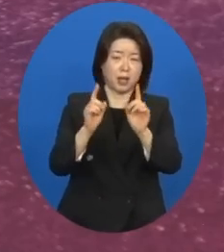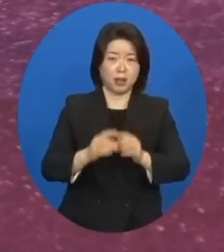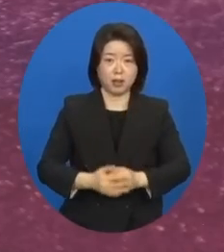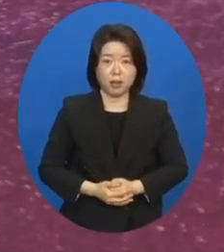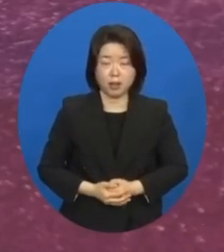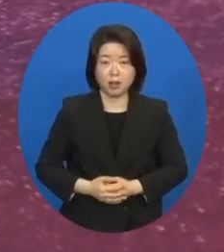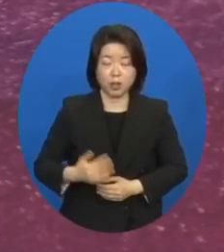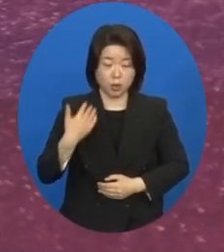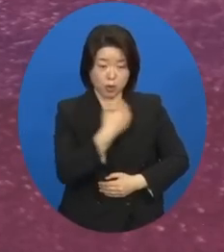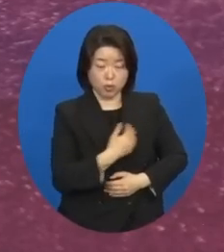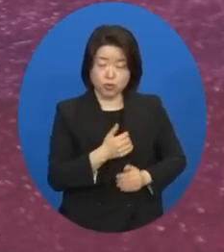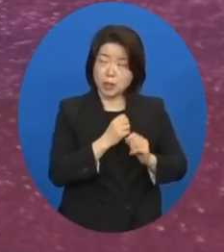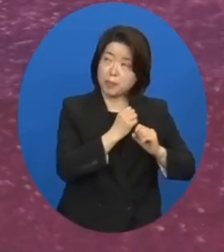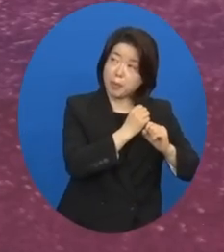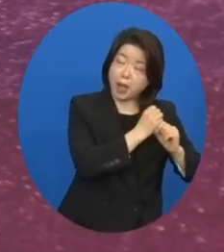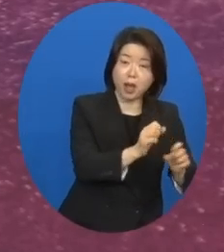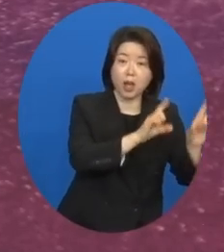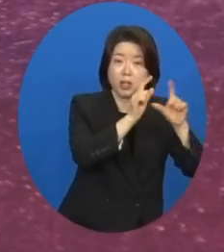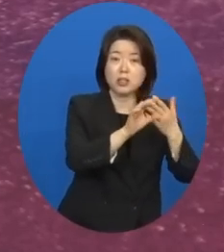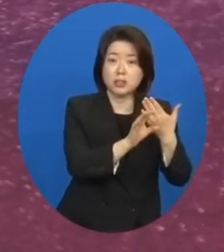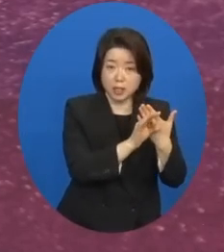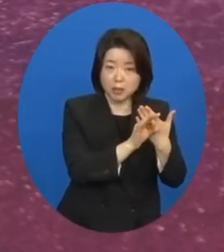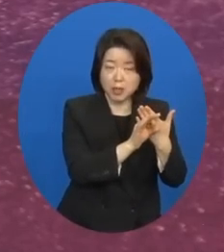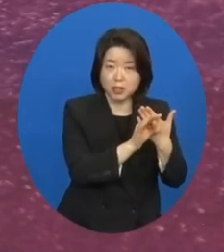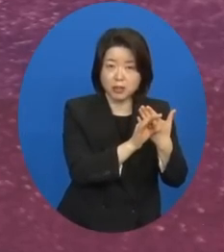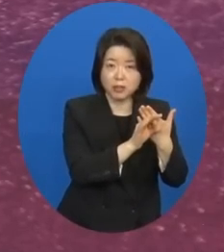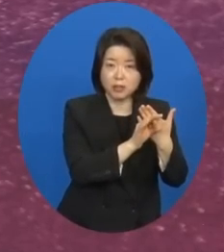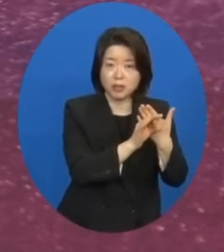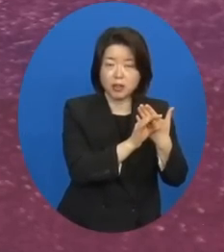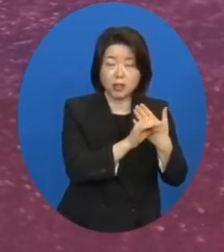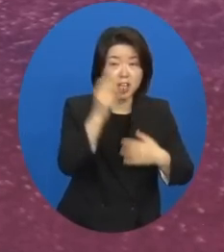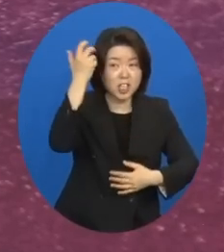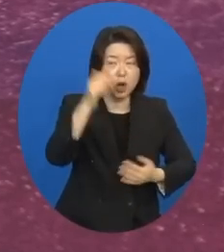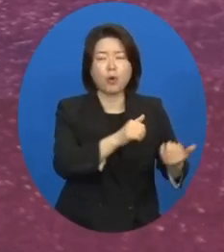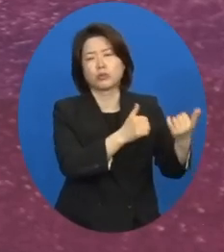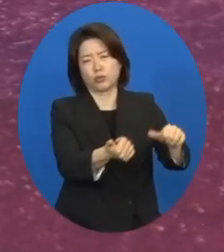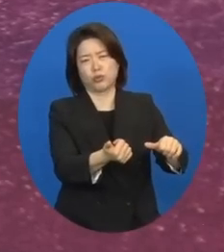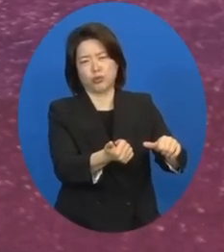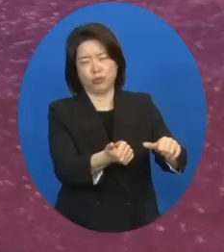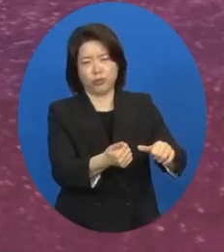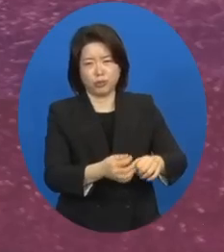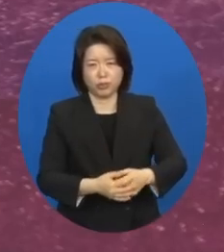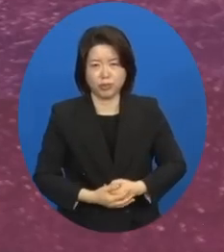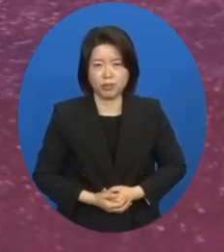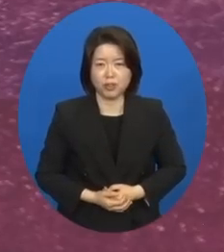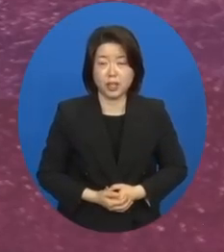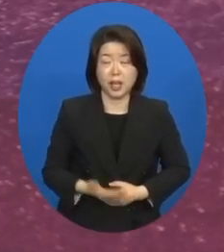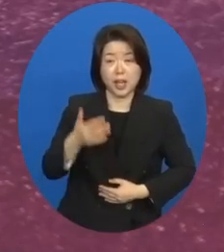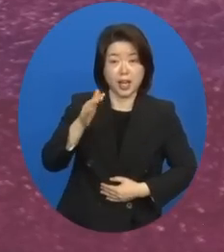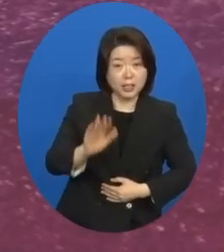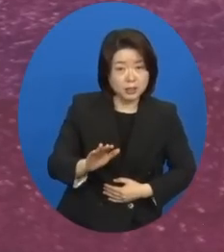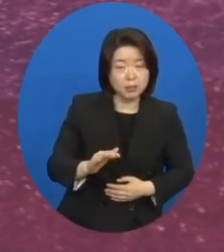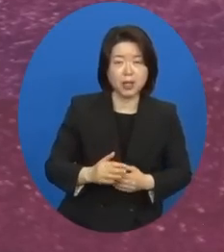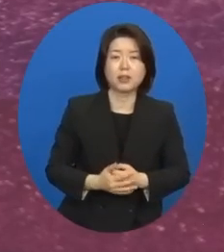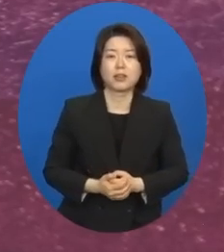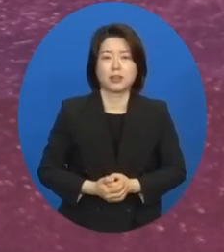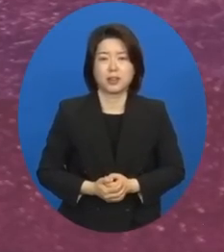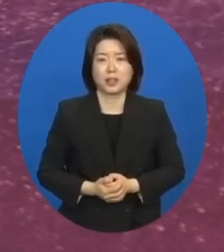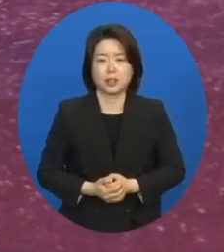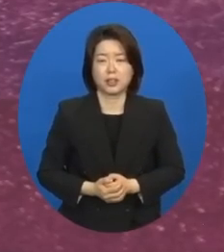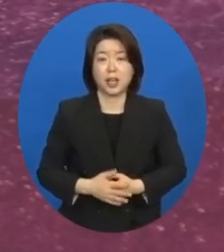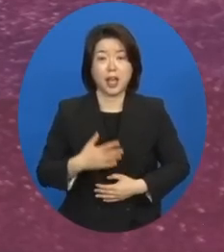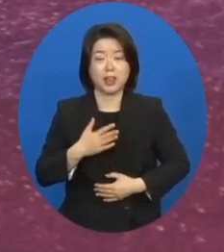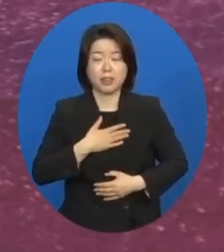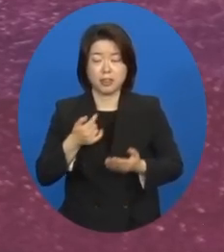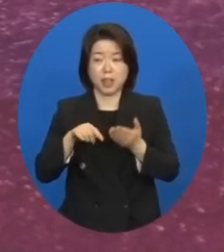살며 육신에 끌려 살면 죽을 수밖에 없습니다. 하지만 나를